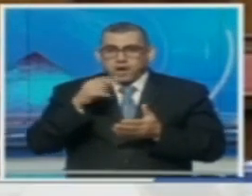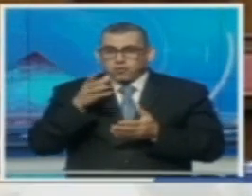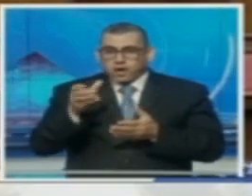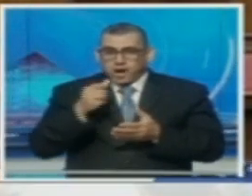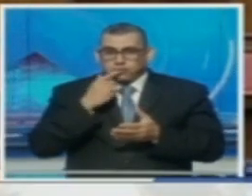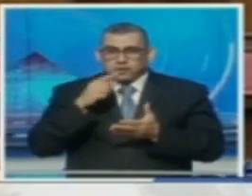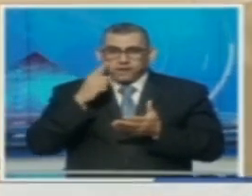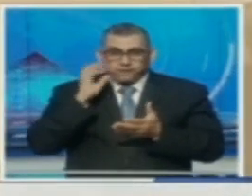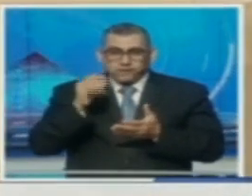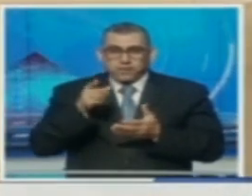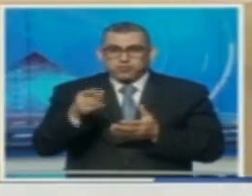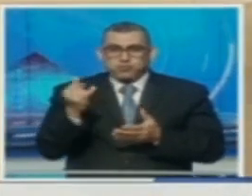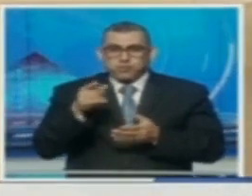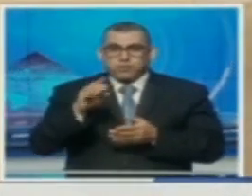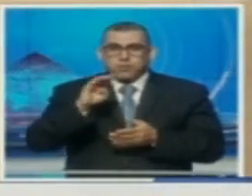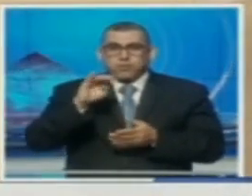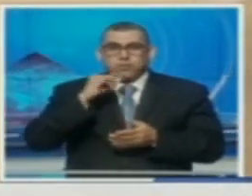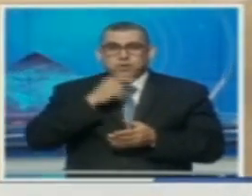بياخد مورينجا. يعني